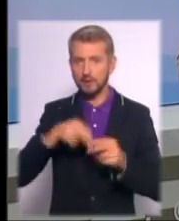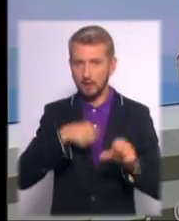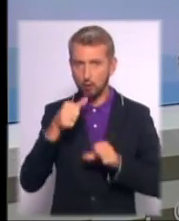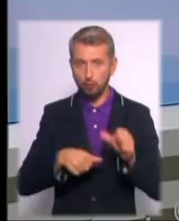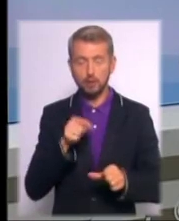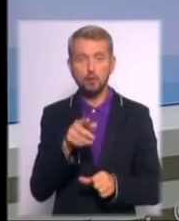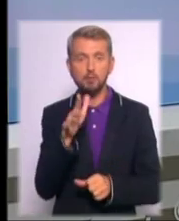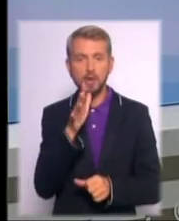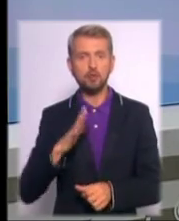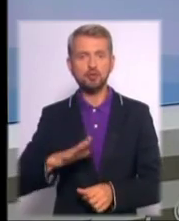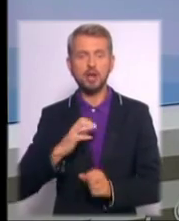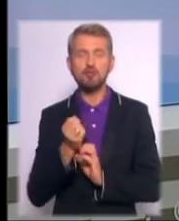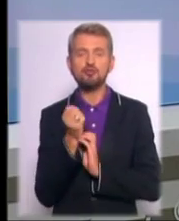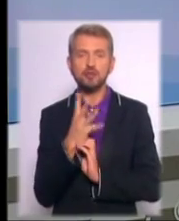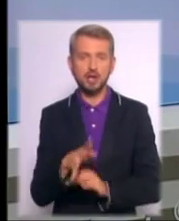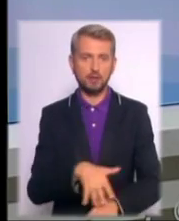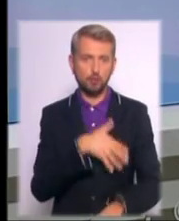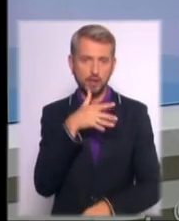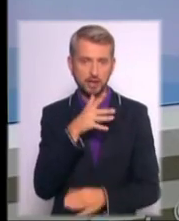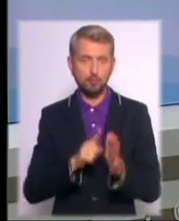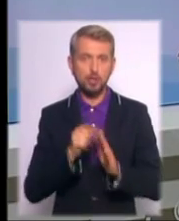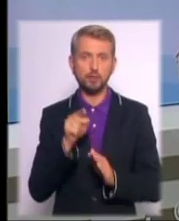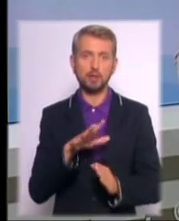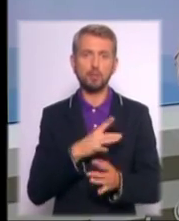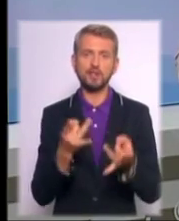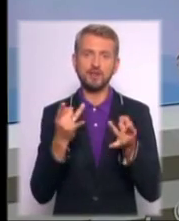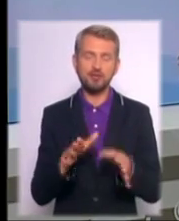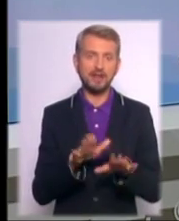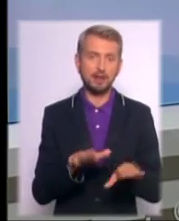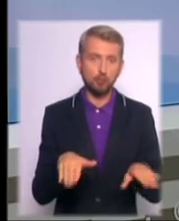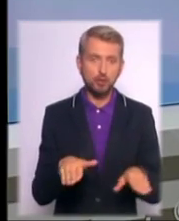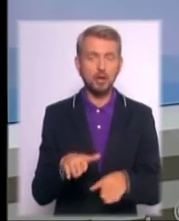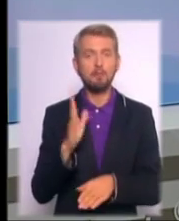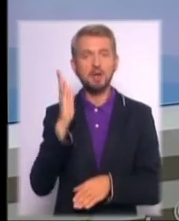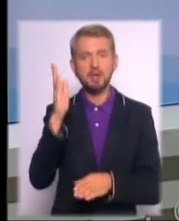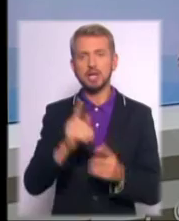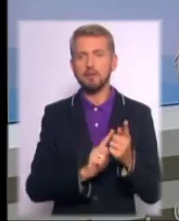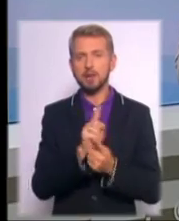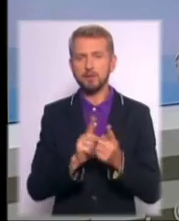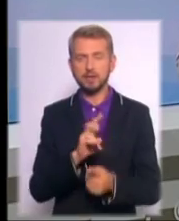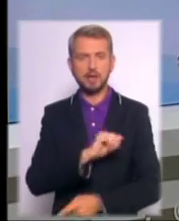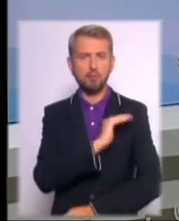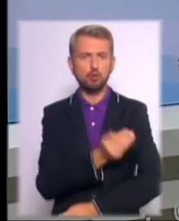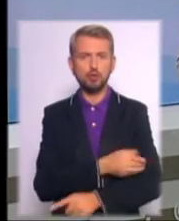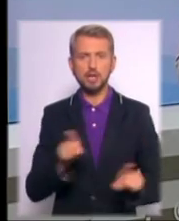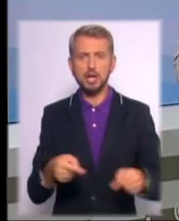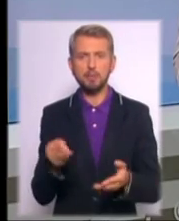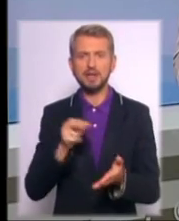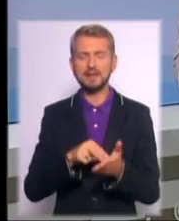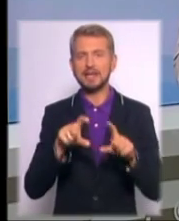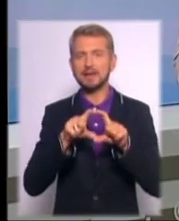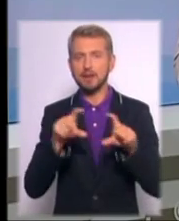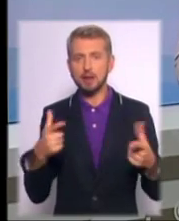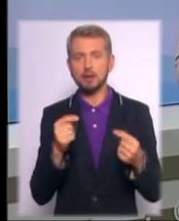моменту чекали 14 довгих літ. Спочатку це був звичайний садочок, у перспективі ж перетвориться на потужний реабілітаційний заклад,